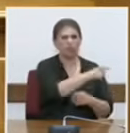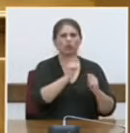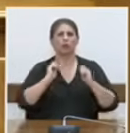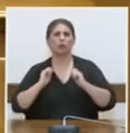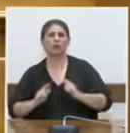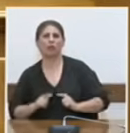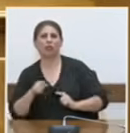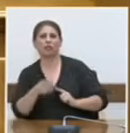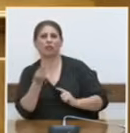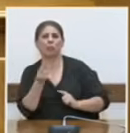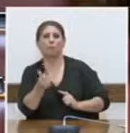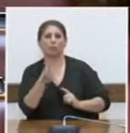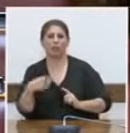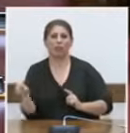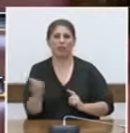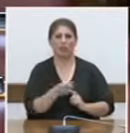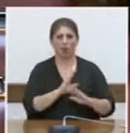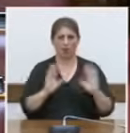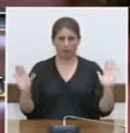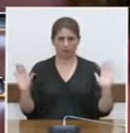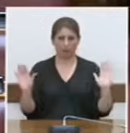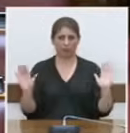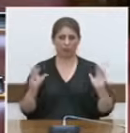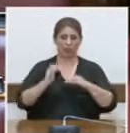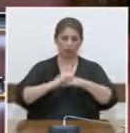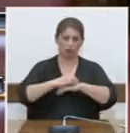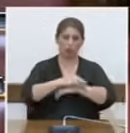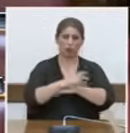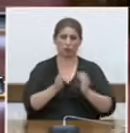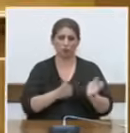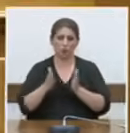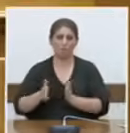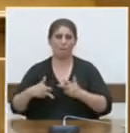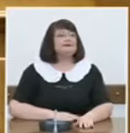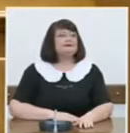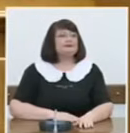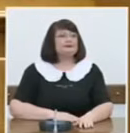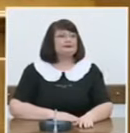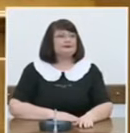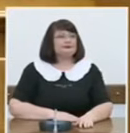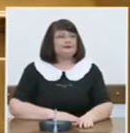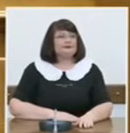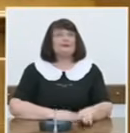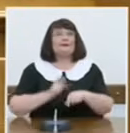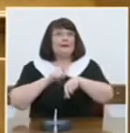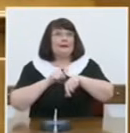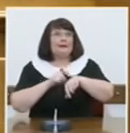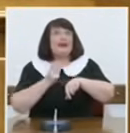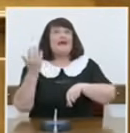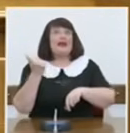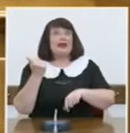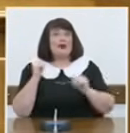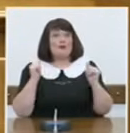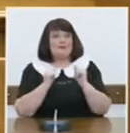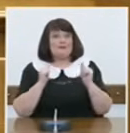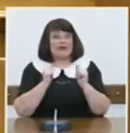μας διαφορά. Τα τροκτικά του παρακράτους. Και επειδή πιέζει ο χρόνος, θα μιλήσω λίγο για την εξωτερική